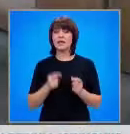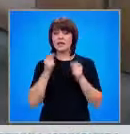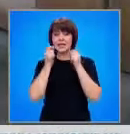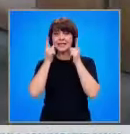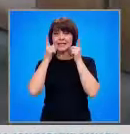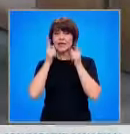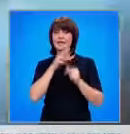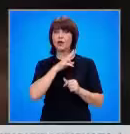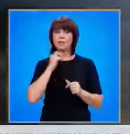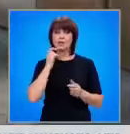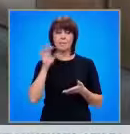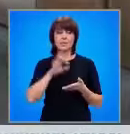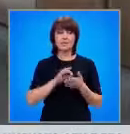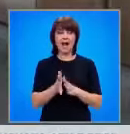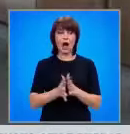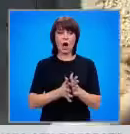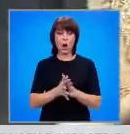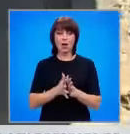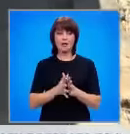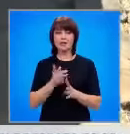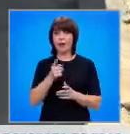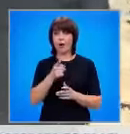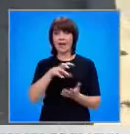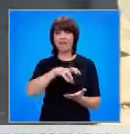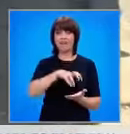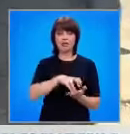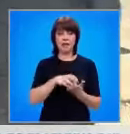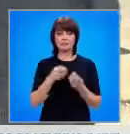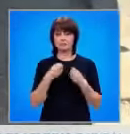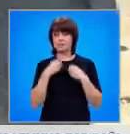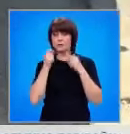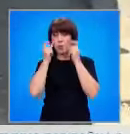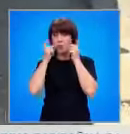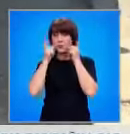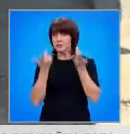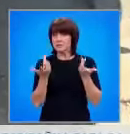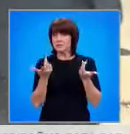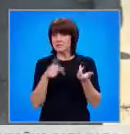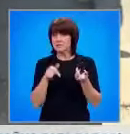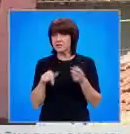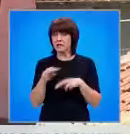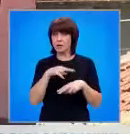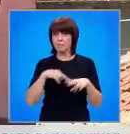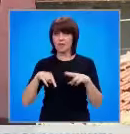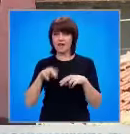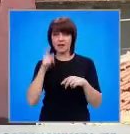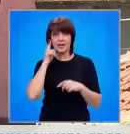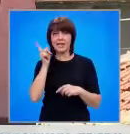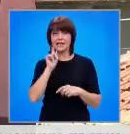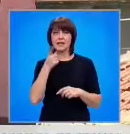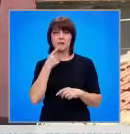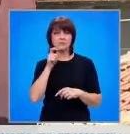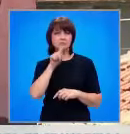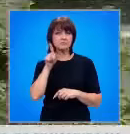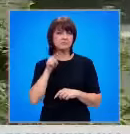от полицейското присъствие са хората в квартала. Просто сме учудени от тази проверка. Не знаем за какво става въпрос. Това са много добри хора